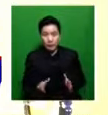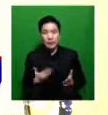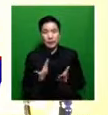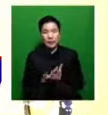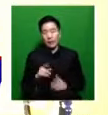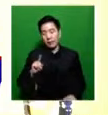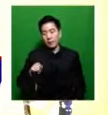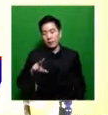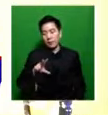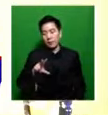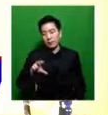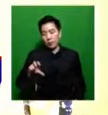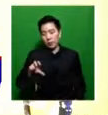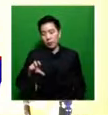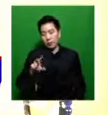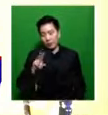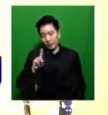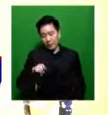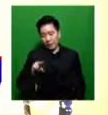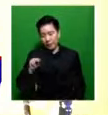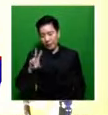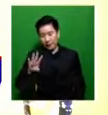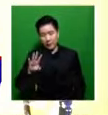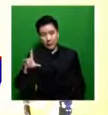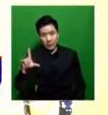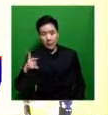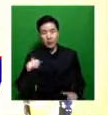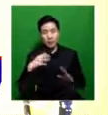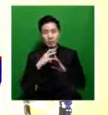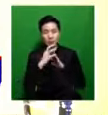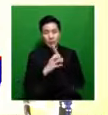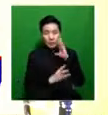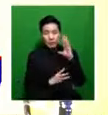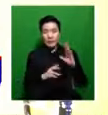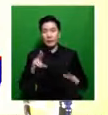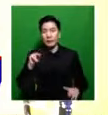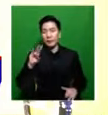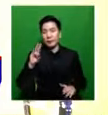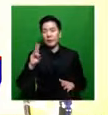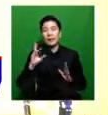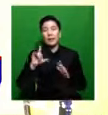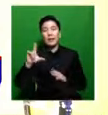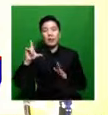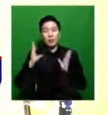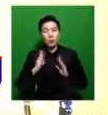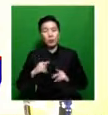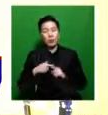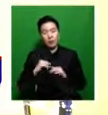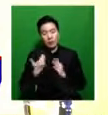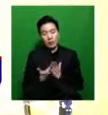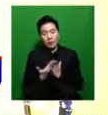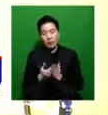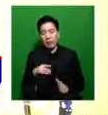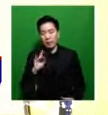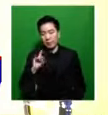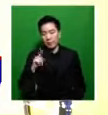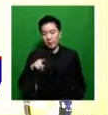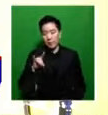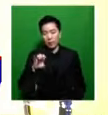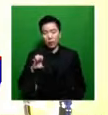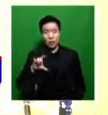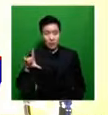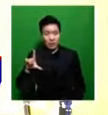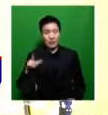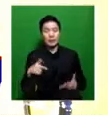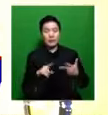งเงิน 1,034 ล้านบาทแล้วก็การประปาส่วนภูมิภาคอีก 3.7 ล้านรายวงเงิน 1,800 ล้านบาทน